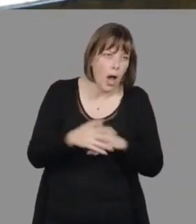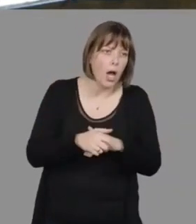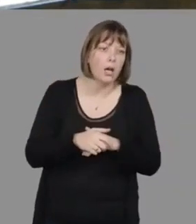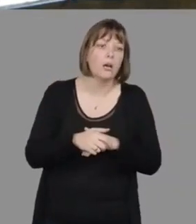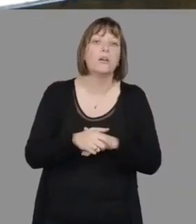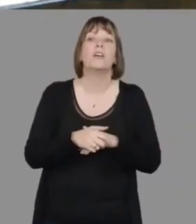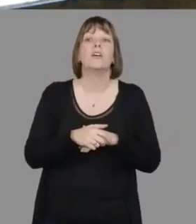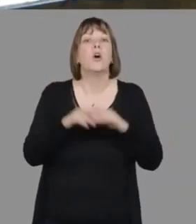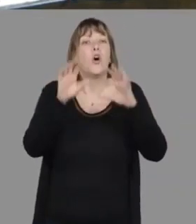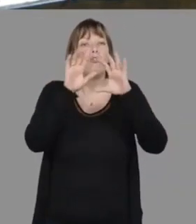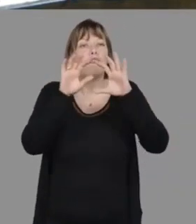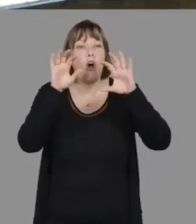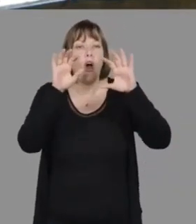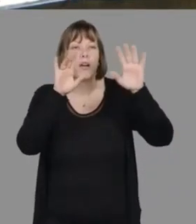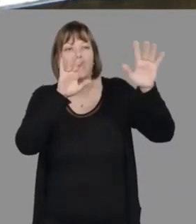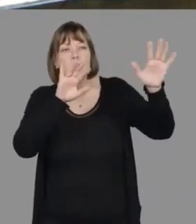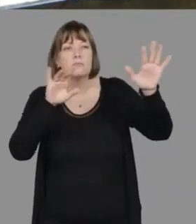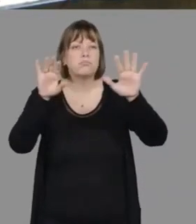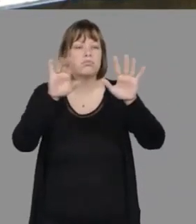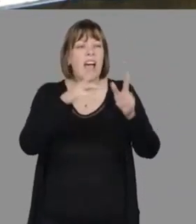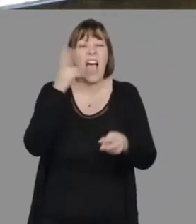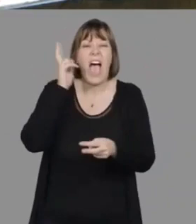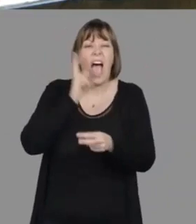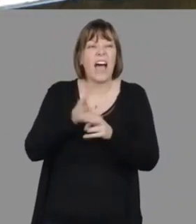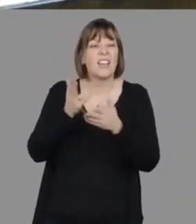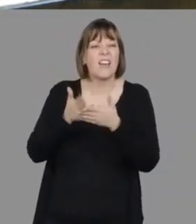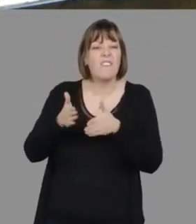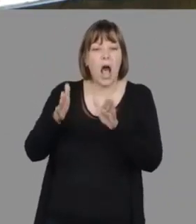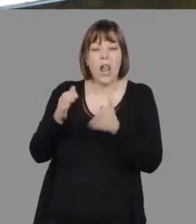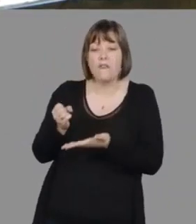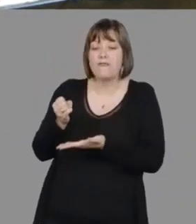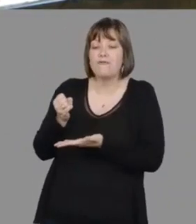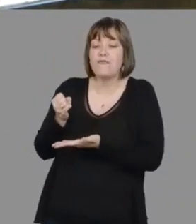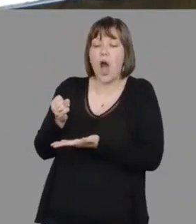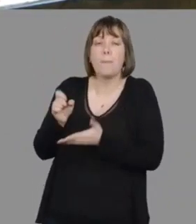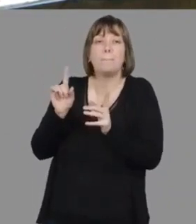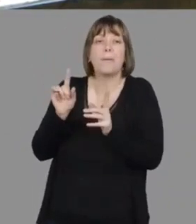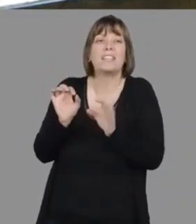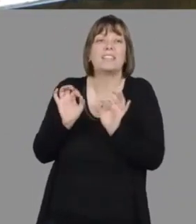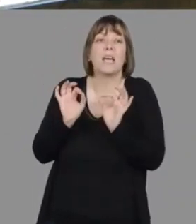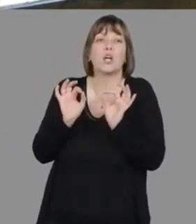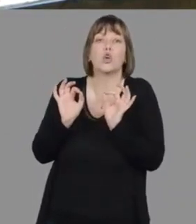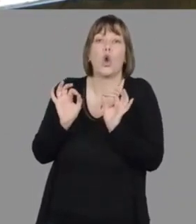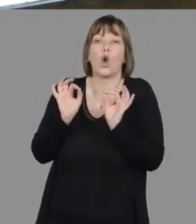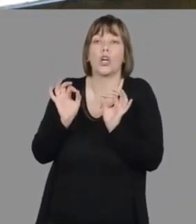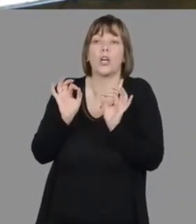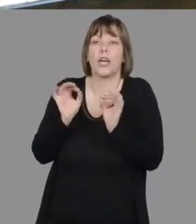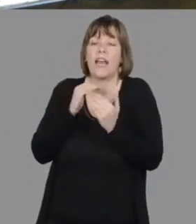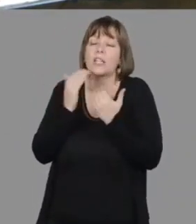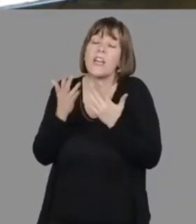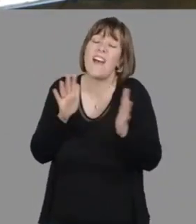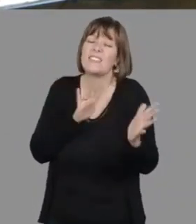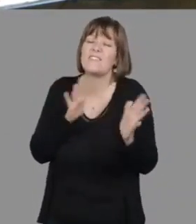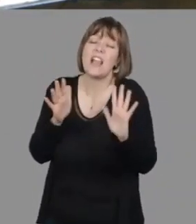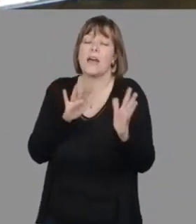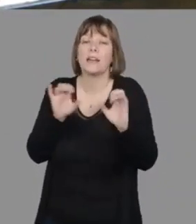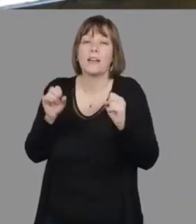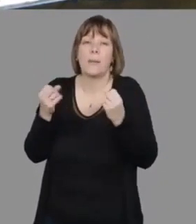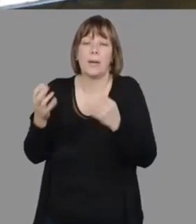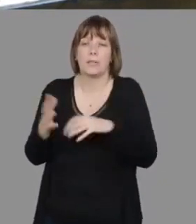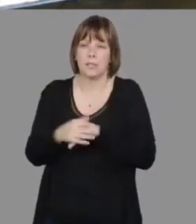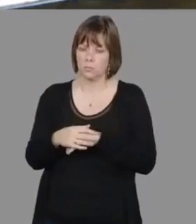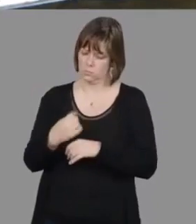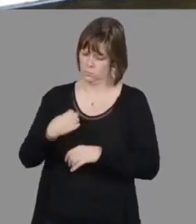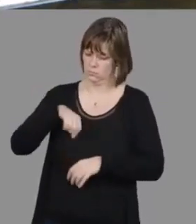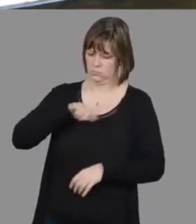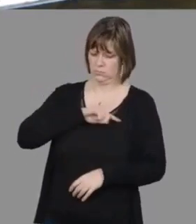die wolkigen Ankündigungen zum Härtefallfonds überhaupt etwas konkretisiert worden sind, was da passieren könnte. Und ich für meinen Teil habe